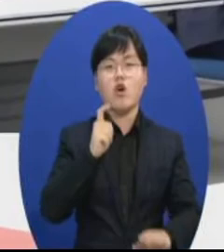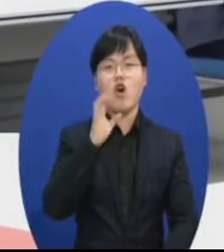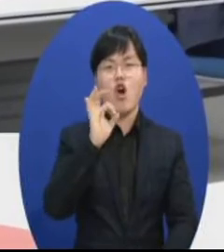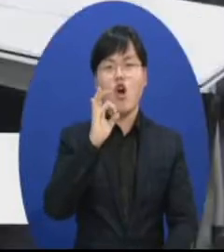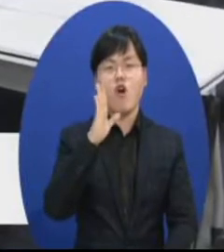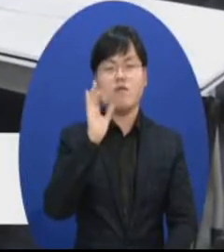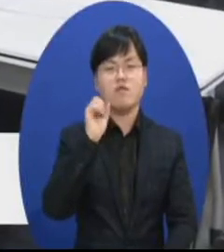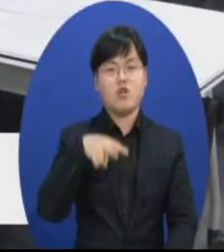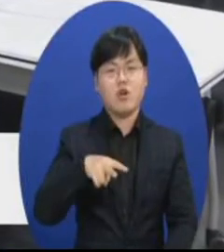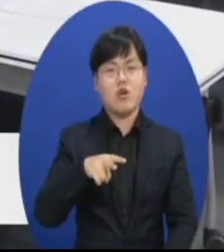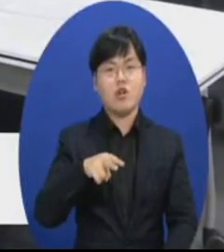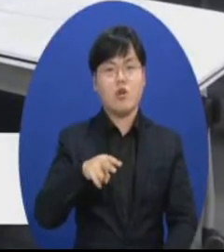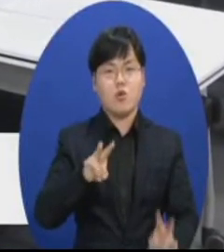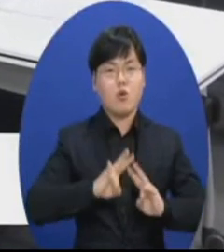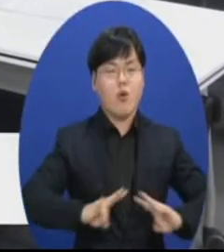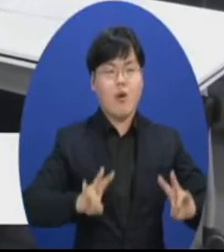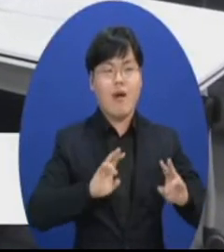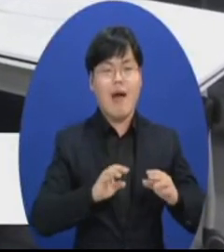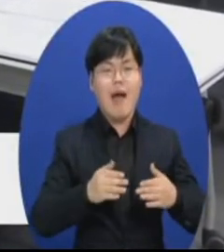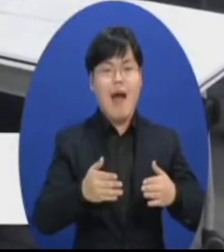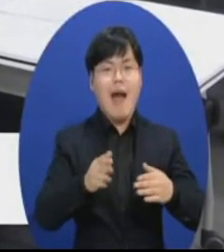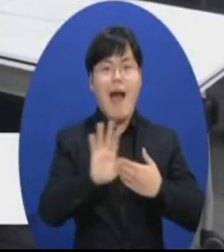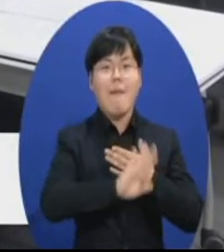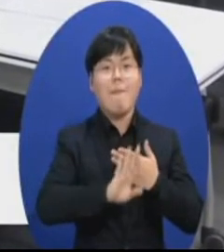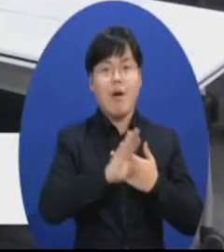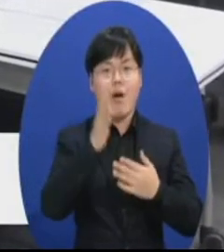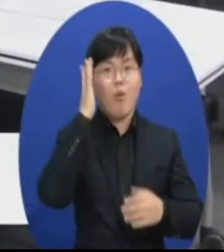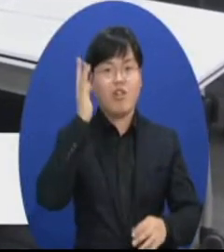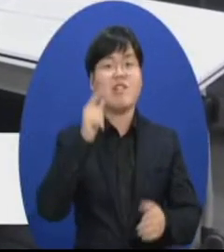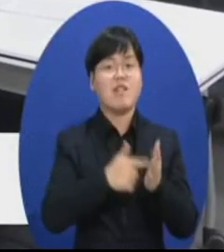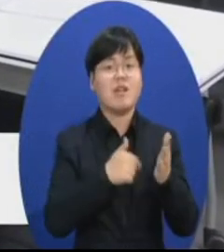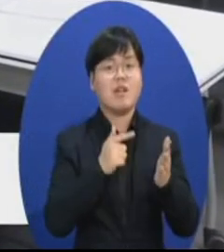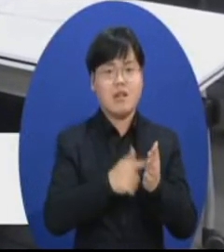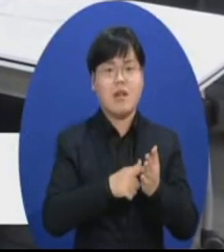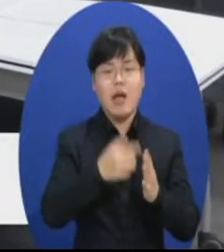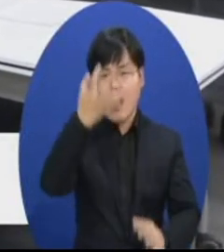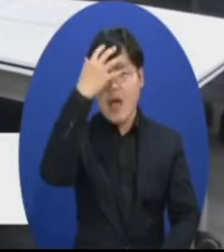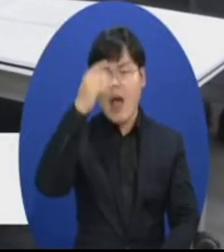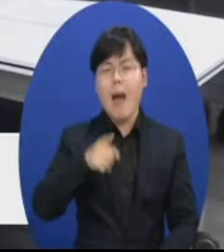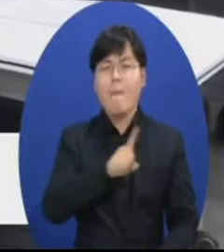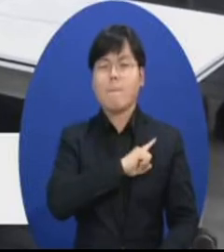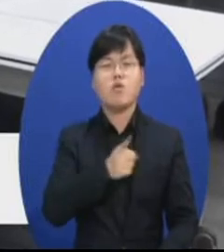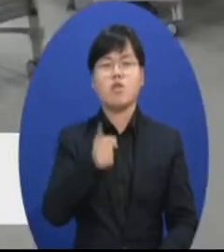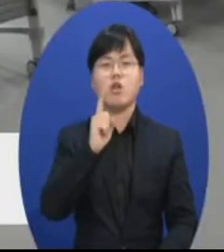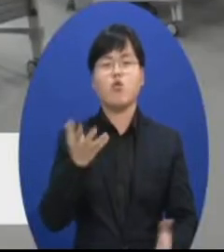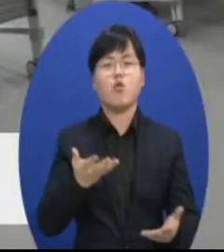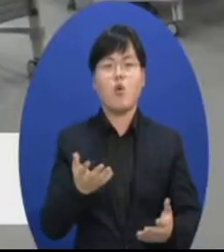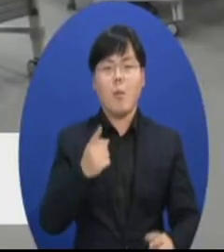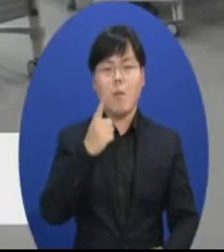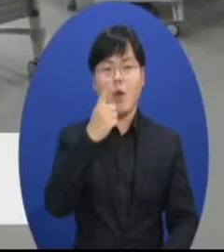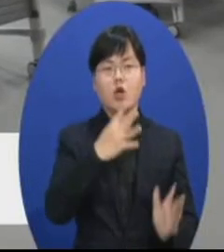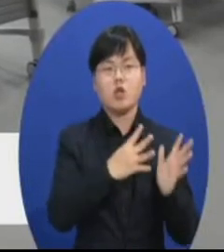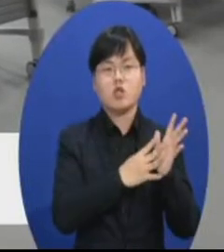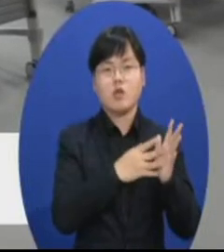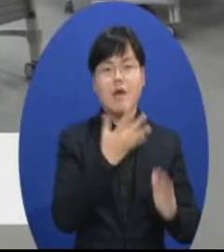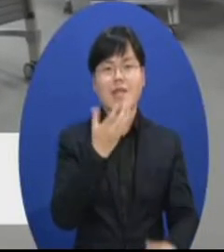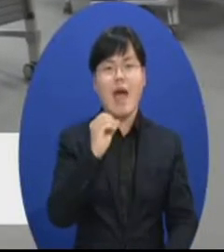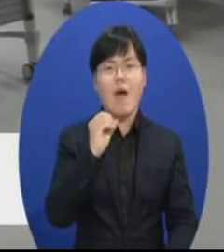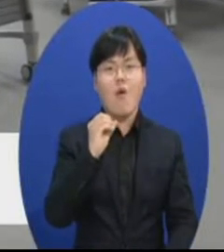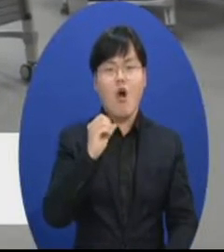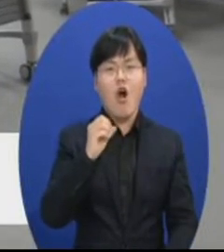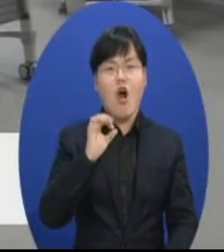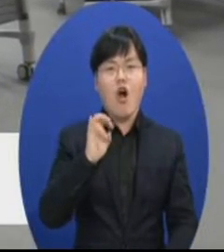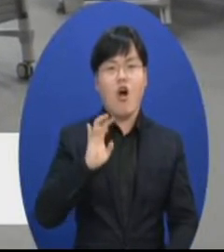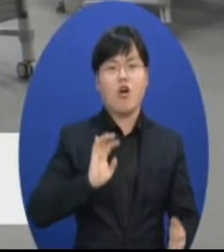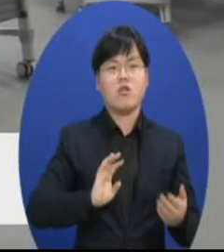нүрийг хамгаалахад бодлогын өөрчлөлт хийнэ гэж ерөнхий сайд мэдгдлээ. Засгийн газрын тухайд хамгийн ихний ээлжинд 1950-аад оноос хойш хөвсгөл нуурын